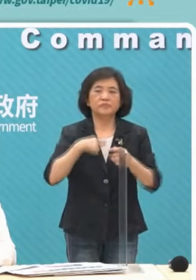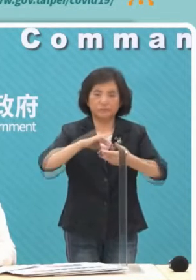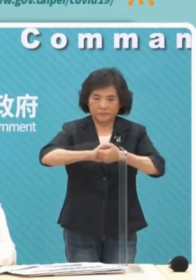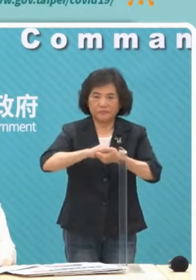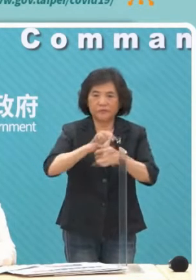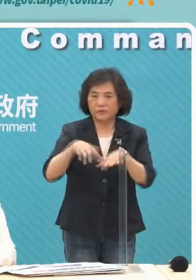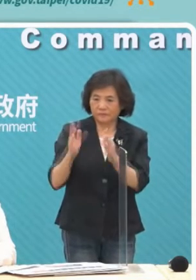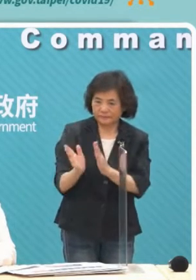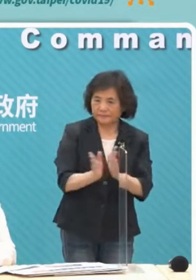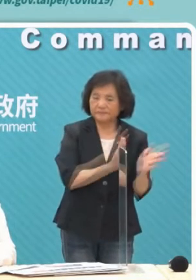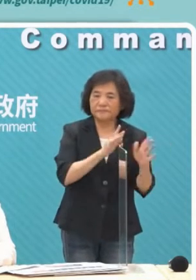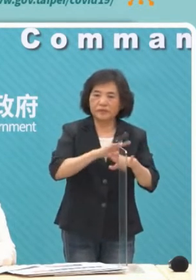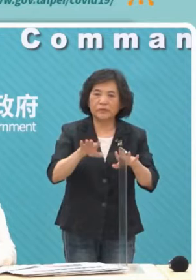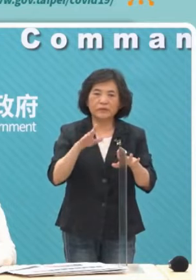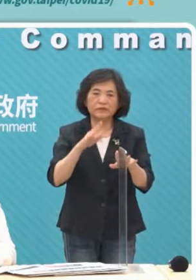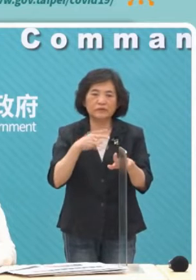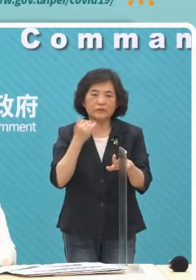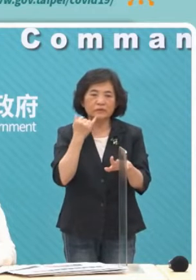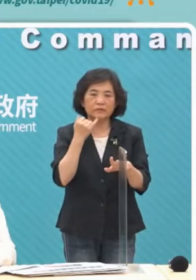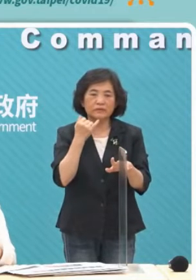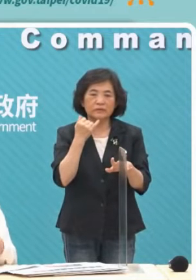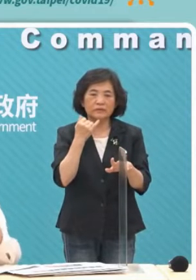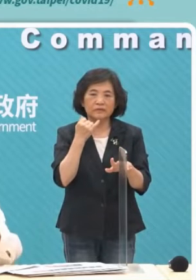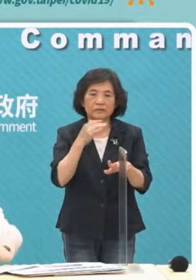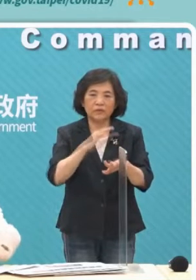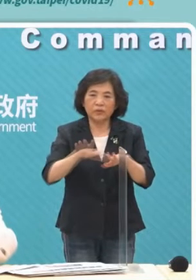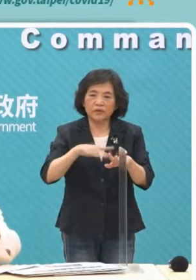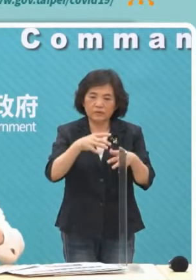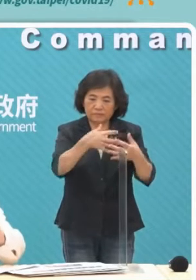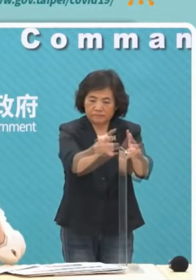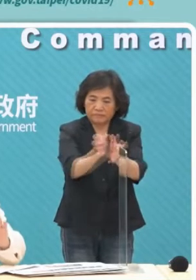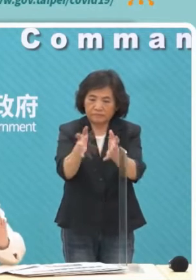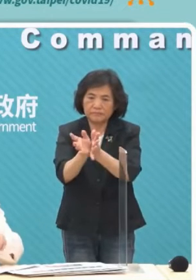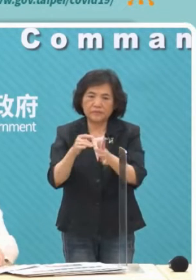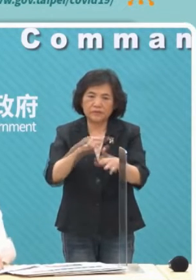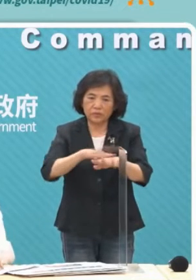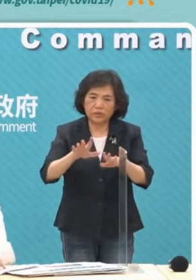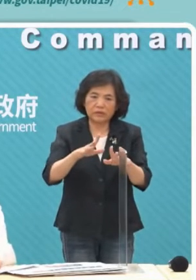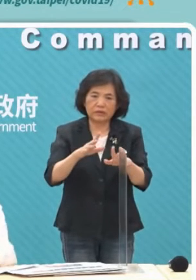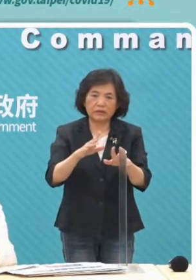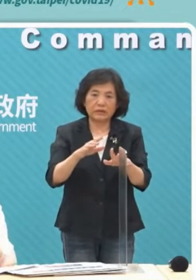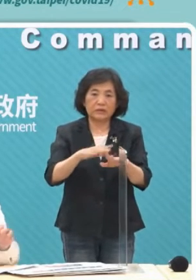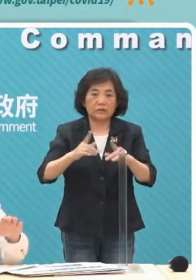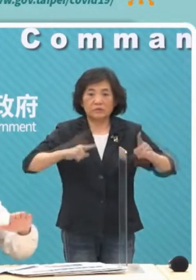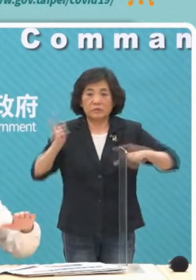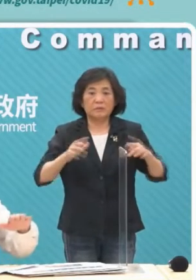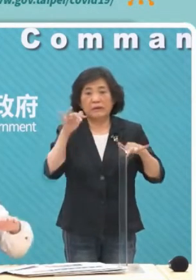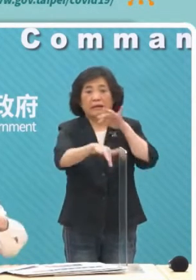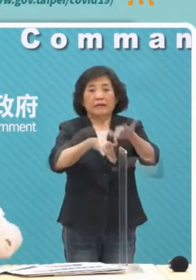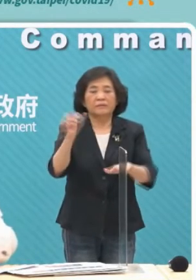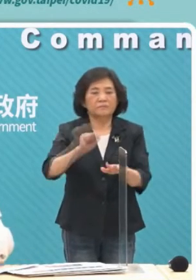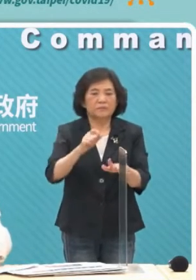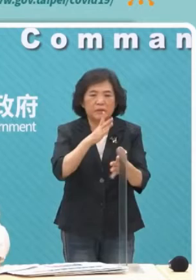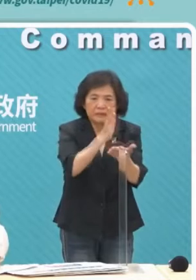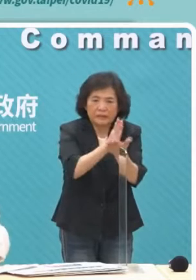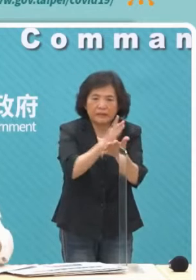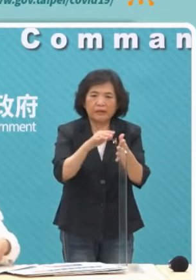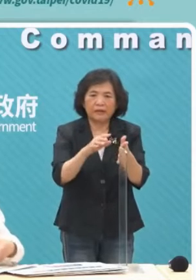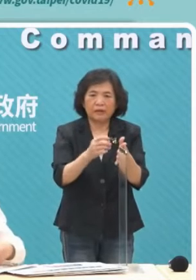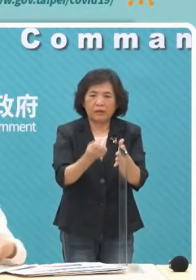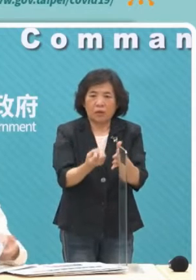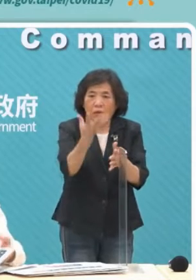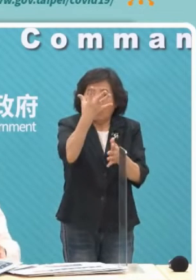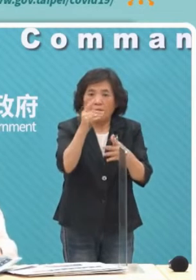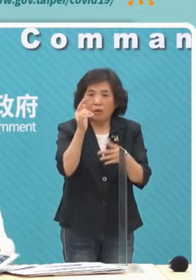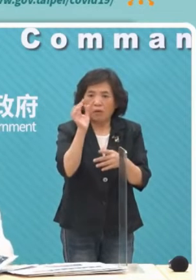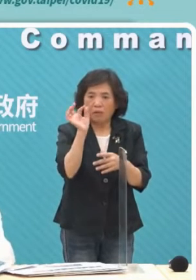会踩一下刹车，你知道，就在不同的地方都给他一点刹车，你知道，希望说他这个上升的速度不太